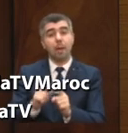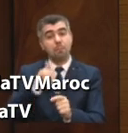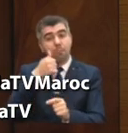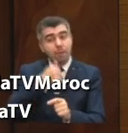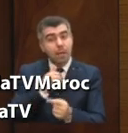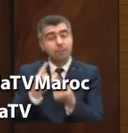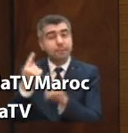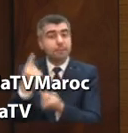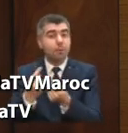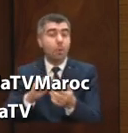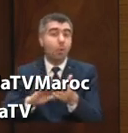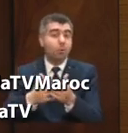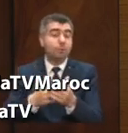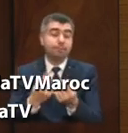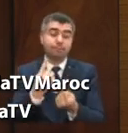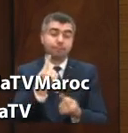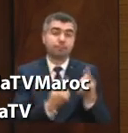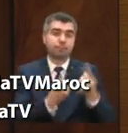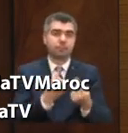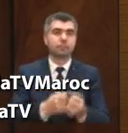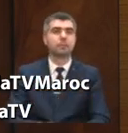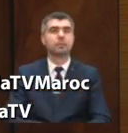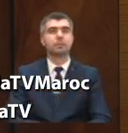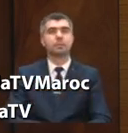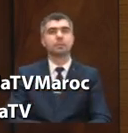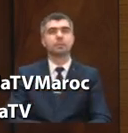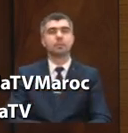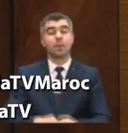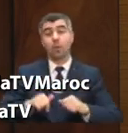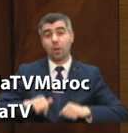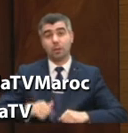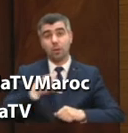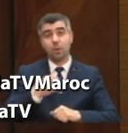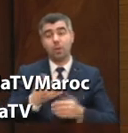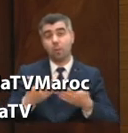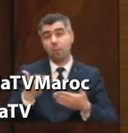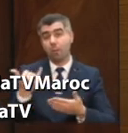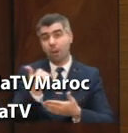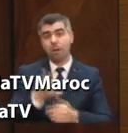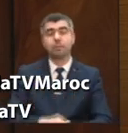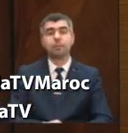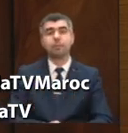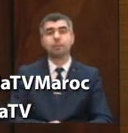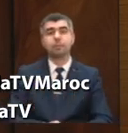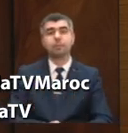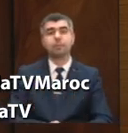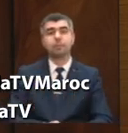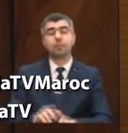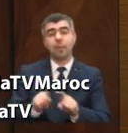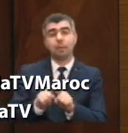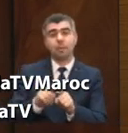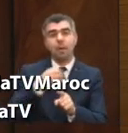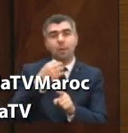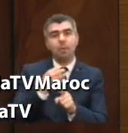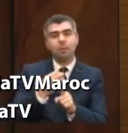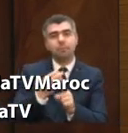أو تضليل أو تحايل قد يطال هذا الصندوق. سيد الوزير، الحقيقة اليوم نحن بحاجة إلى الرجوع إلى المعطيات لنثبت